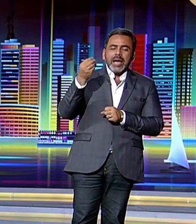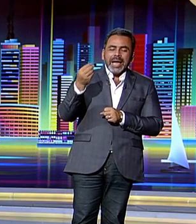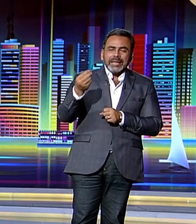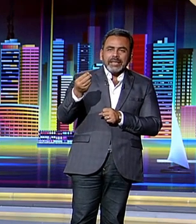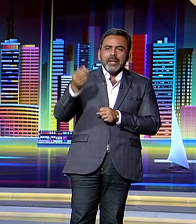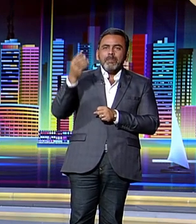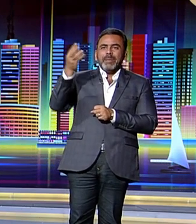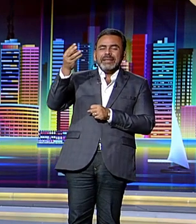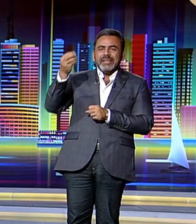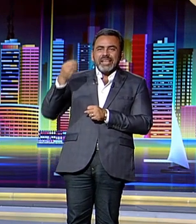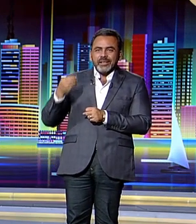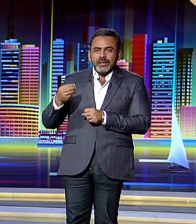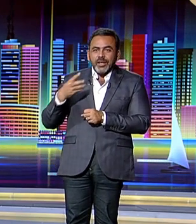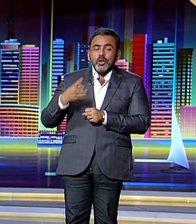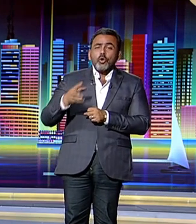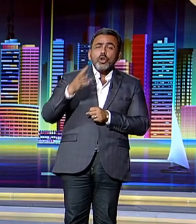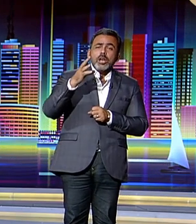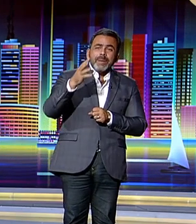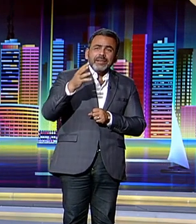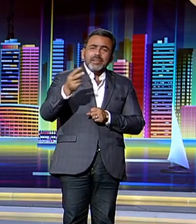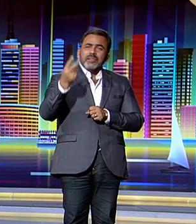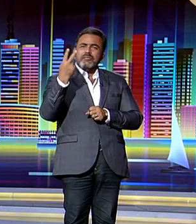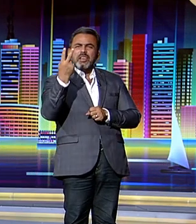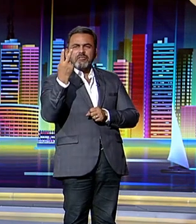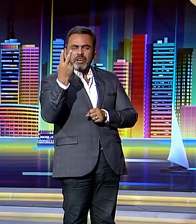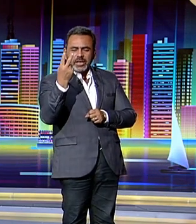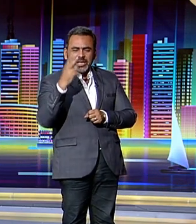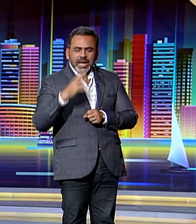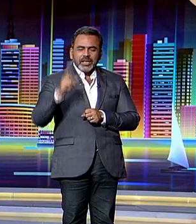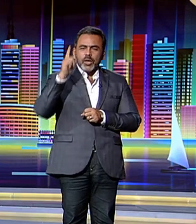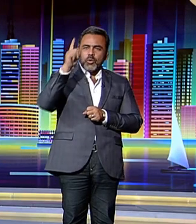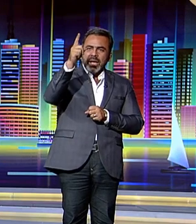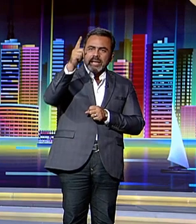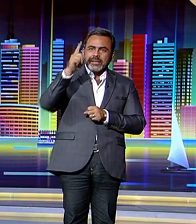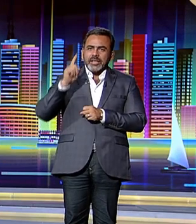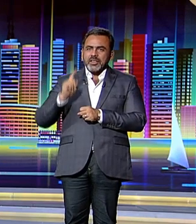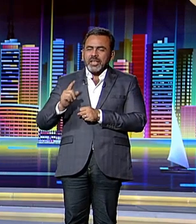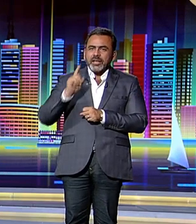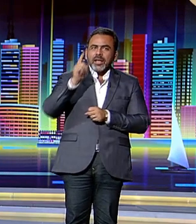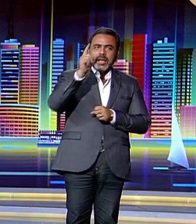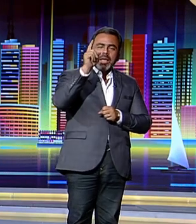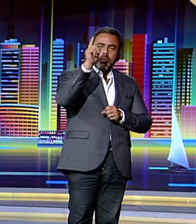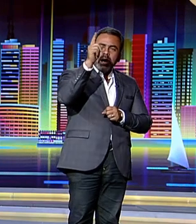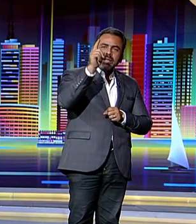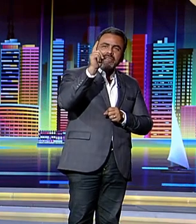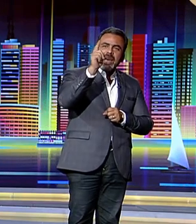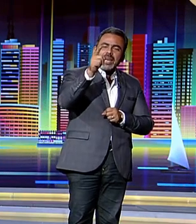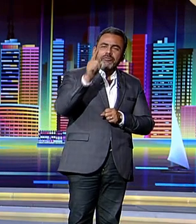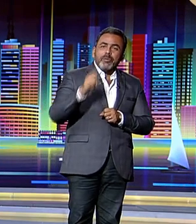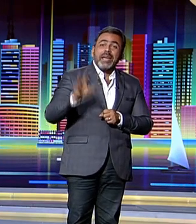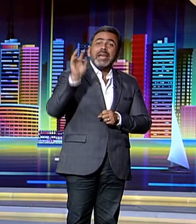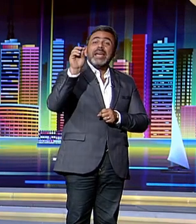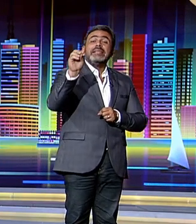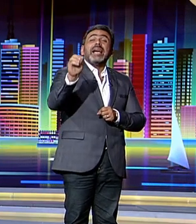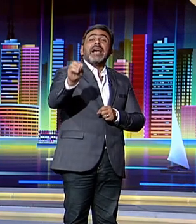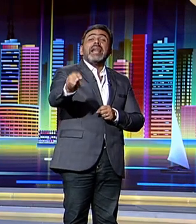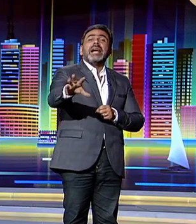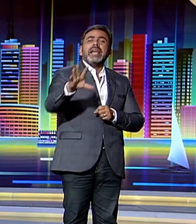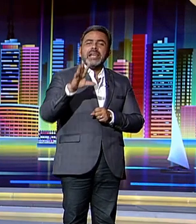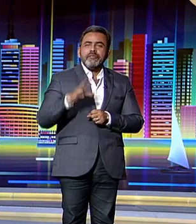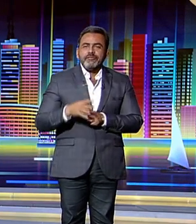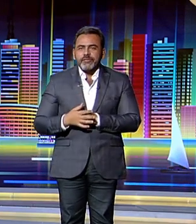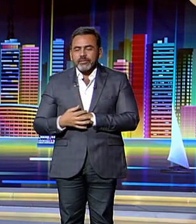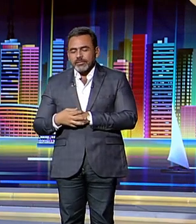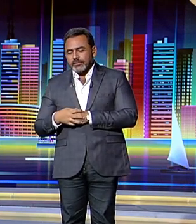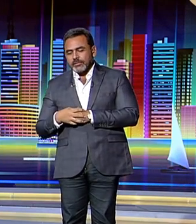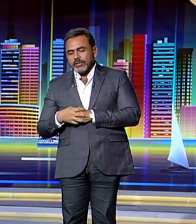عباره عن بندين كل بند فيه فرعين يعني واحد اين واحد فيها ا وب تعالى